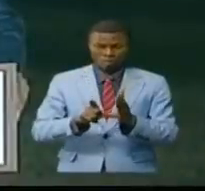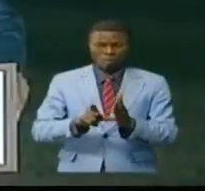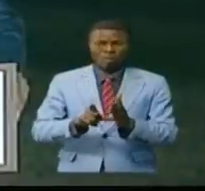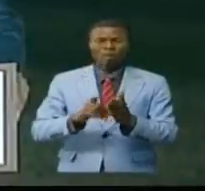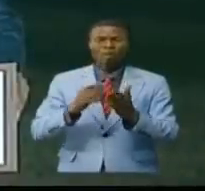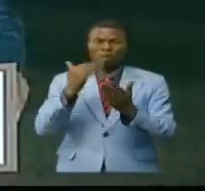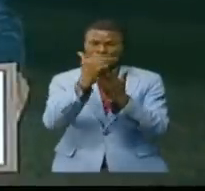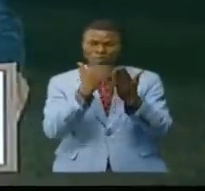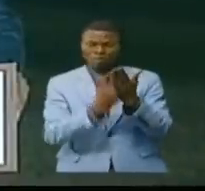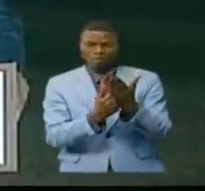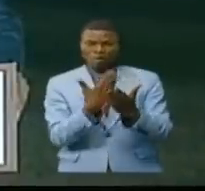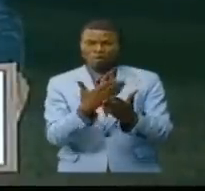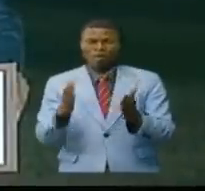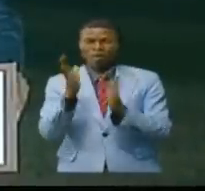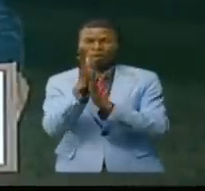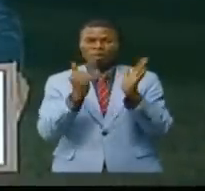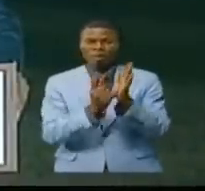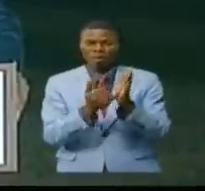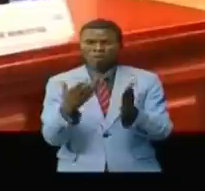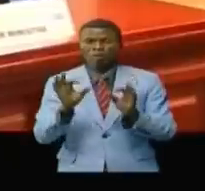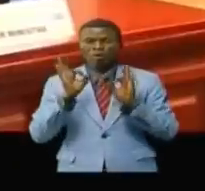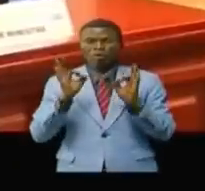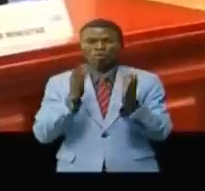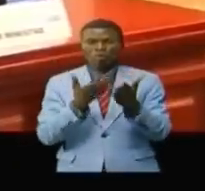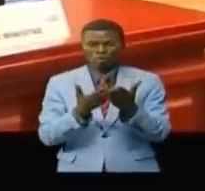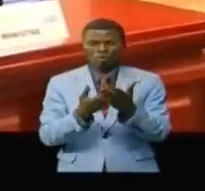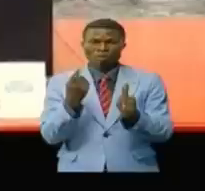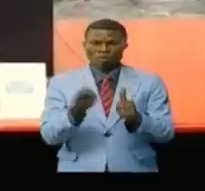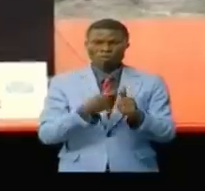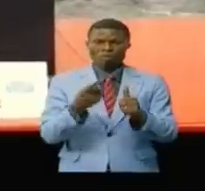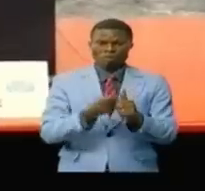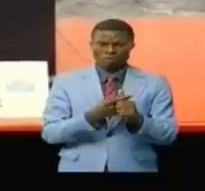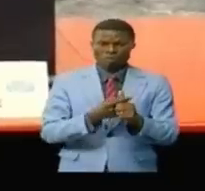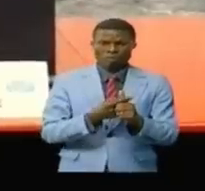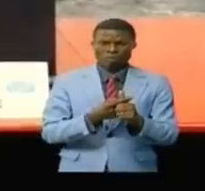16 innovations. Il s'agit notamment